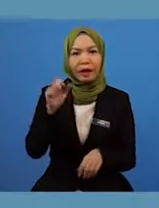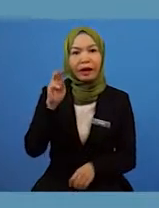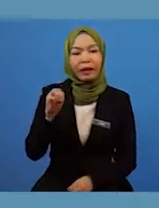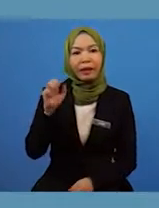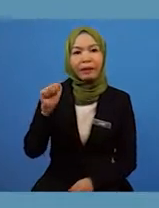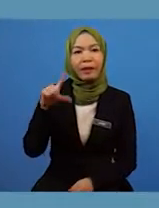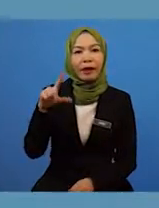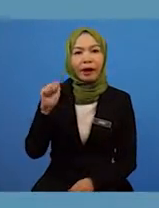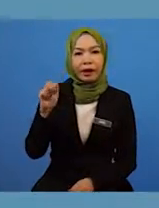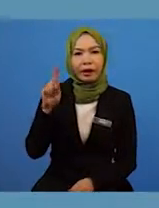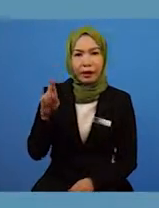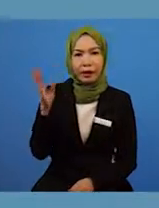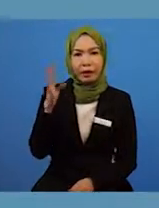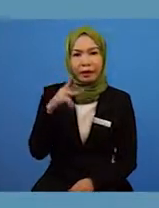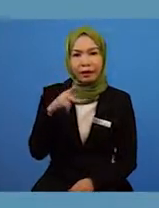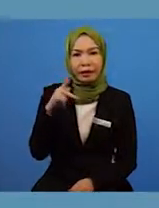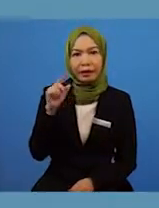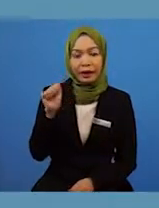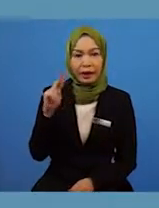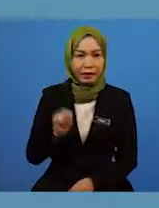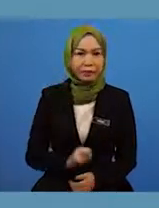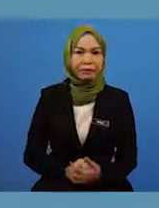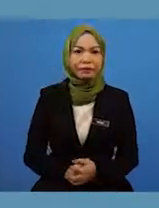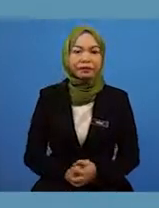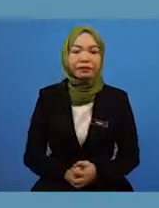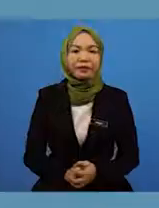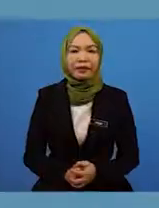isi padu air dan juga bekas kuprum.